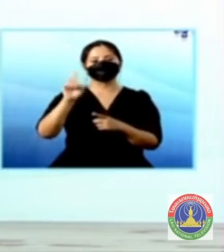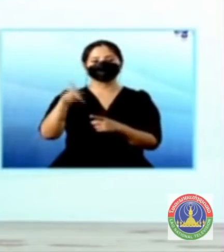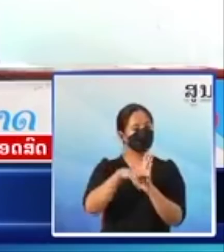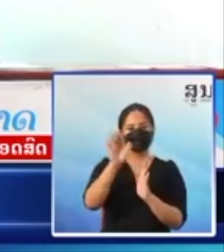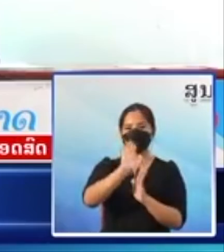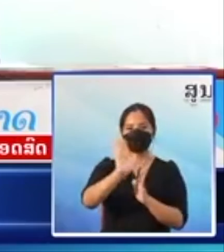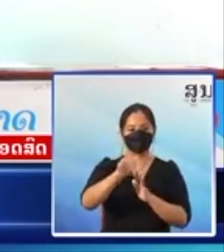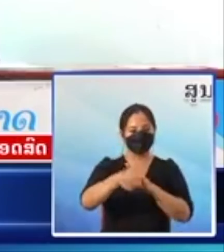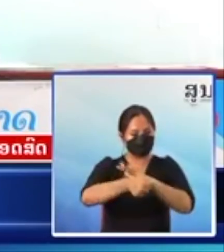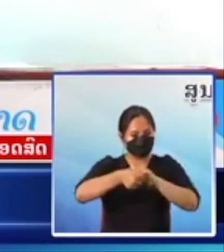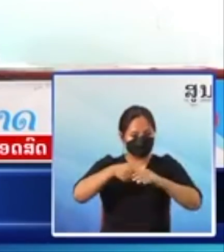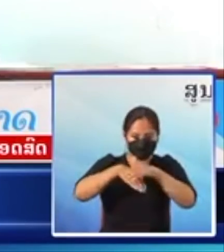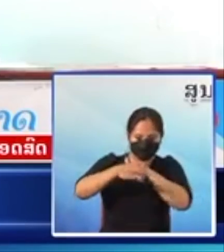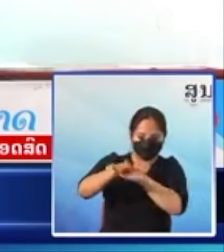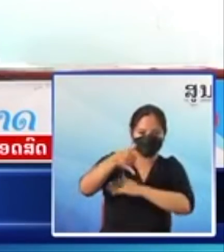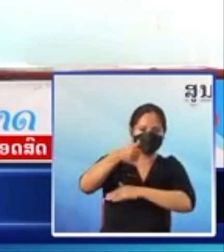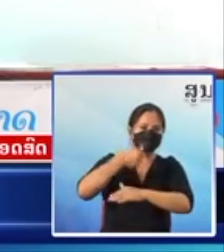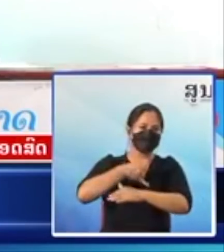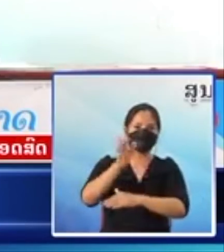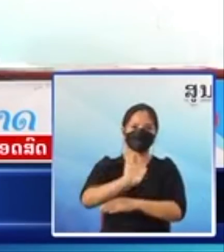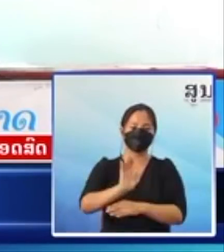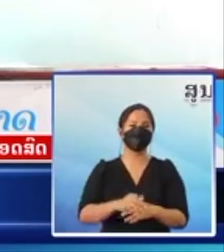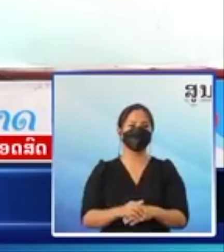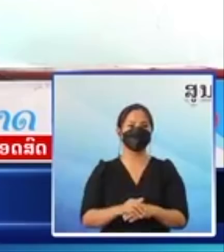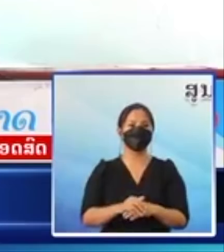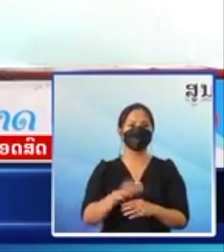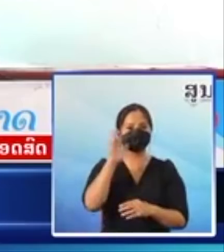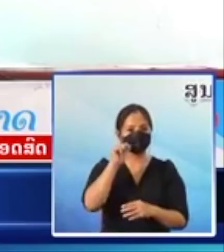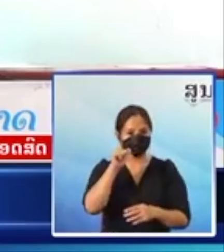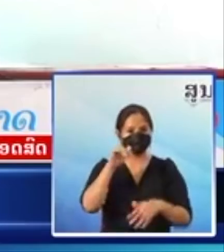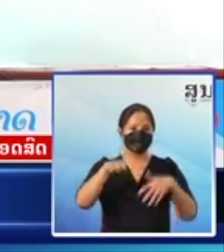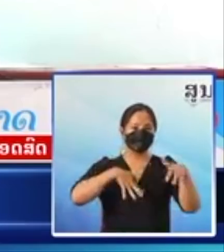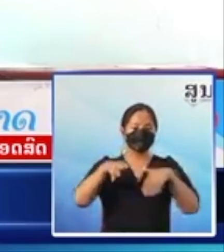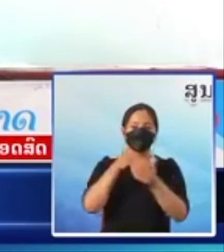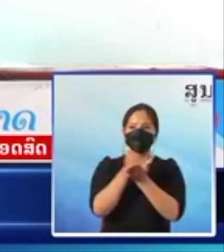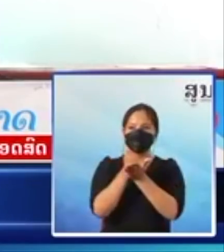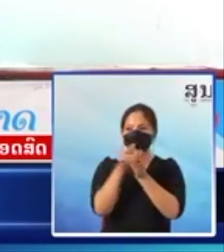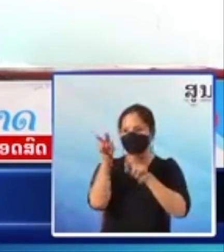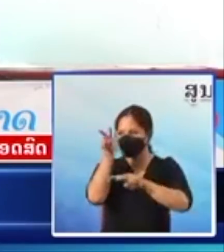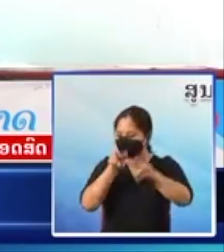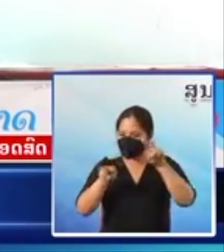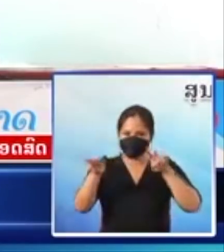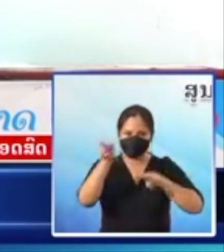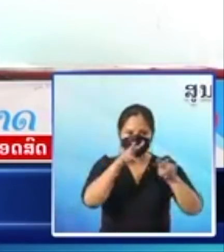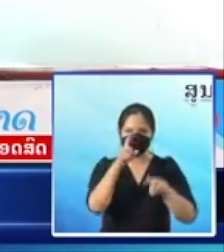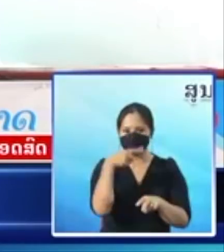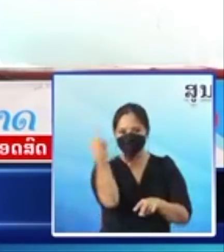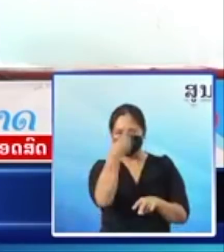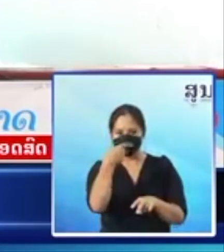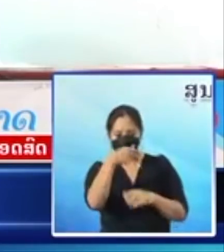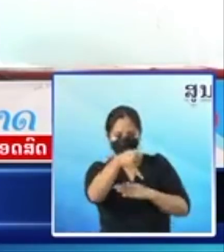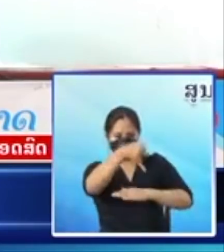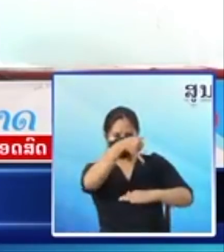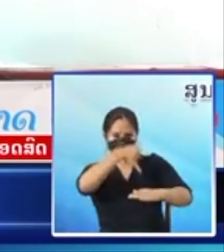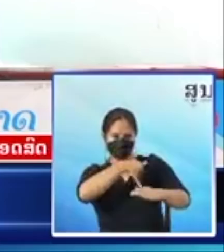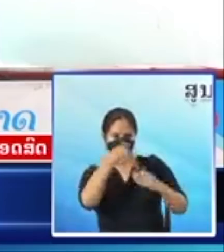องนอกจากนั้นขอให้พ่อแม่พี่น้องทุกคนช่วยติดตามสอดส่องผู้ที่เข้าประเทศแบบผิดกฎหมาย